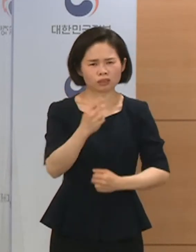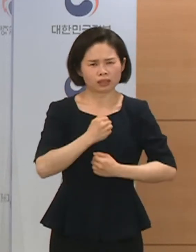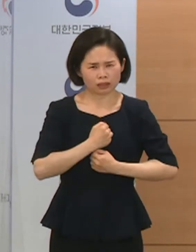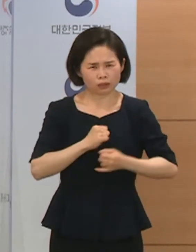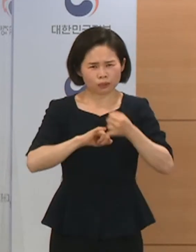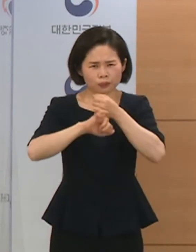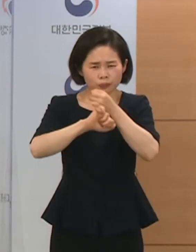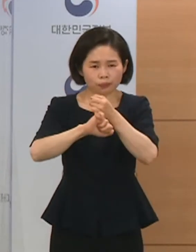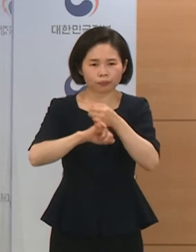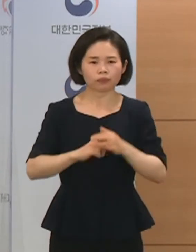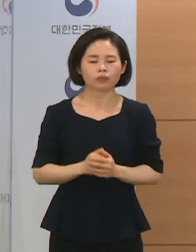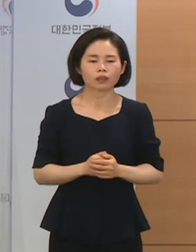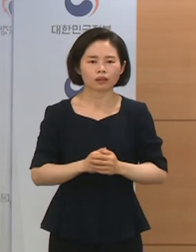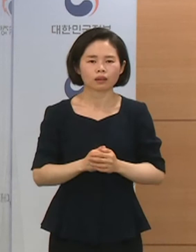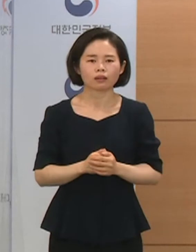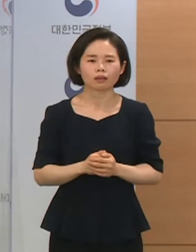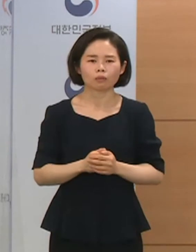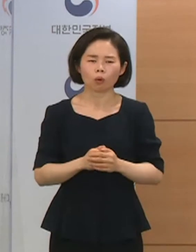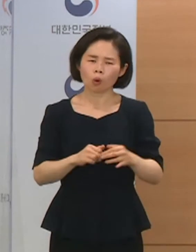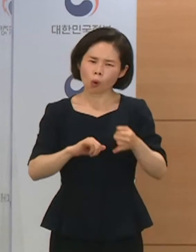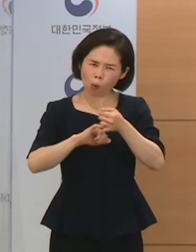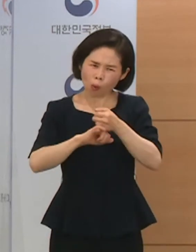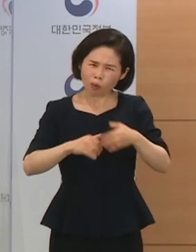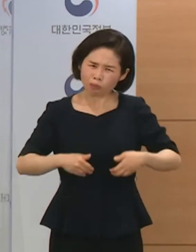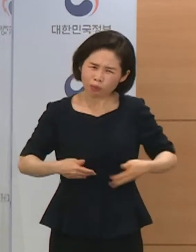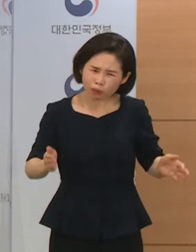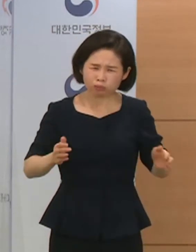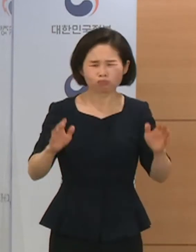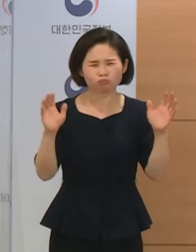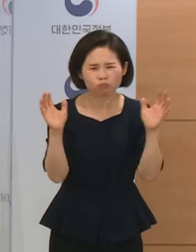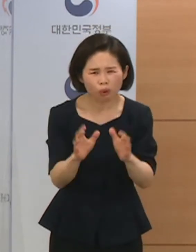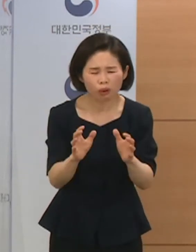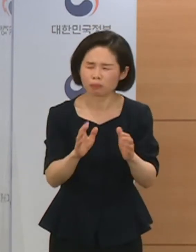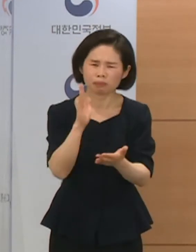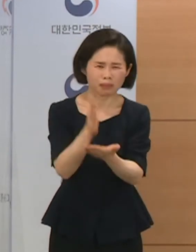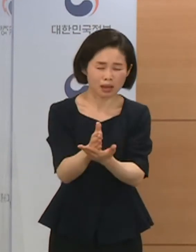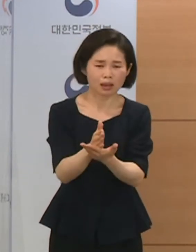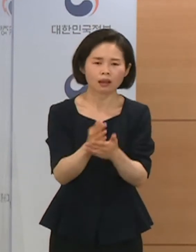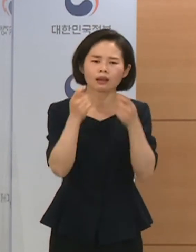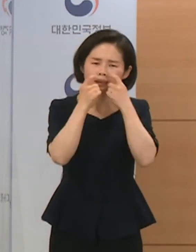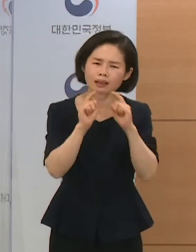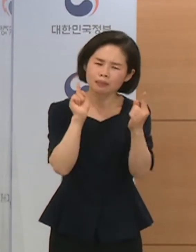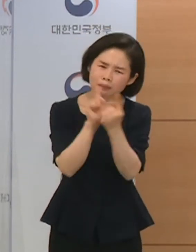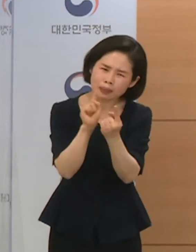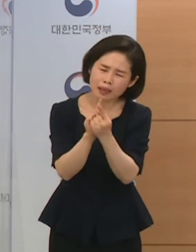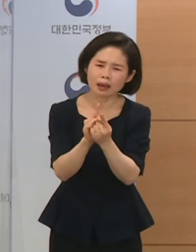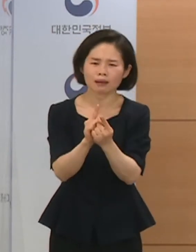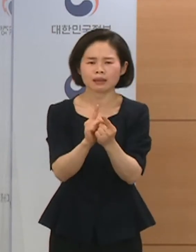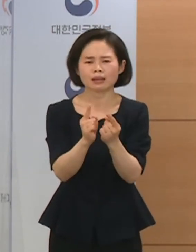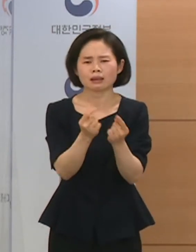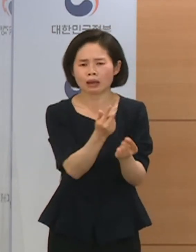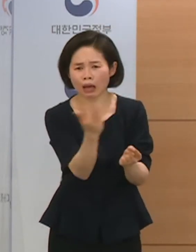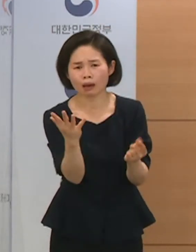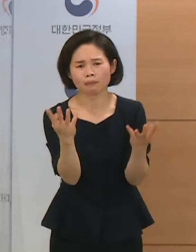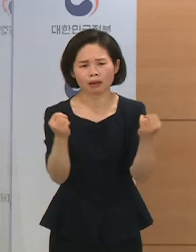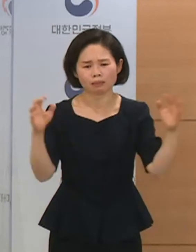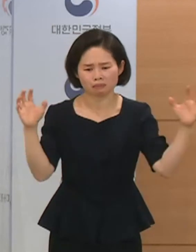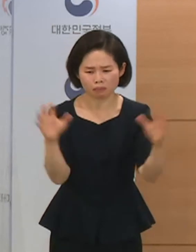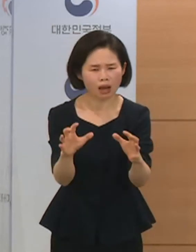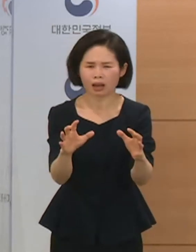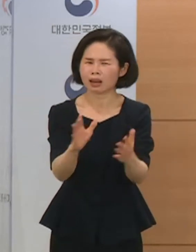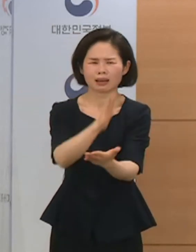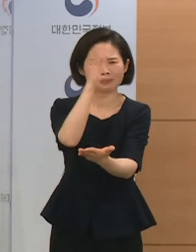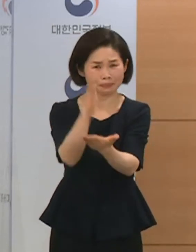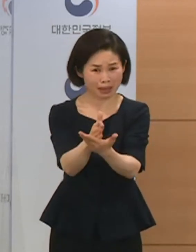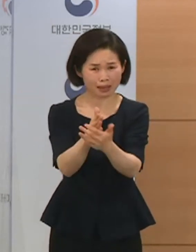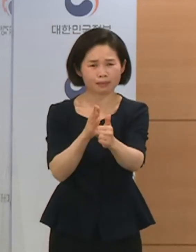겁니다. 불필요한 그런 모임이나 또는 사적 그런 만남들, 회식들 이런 부분들은 최대한 자제해